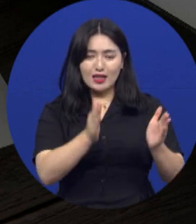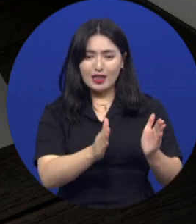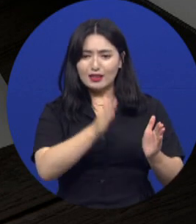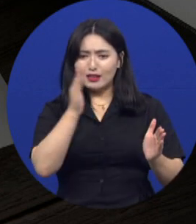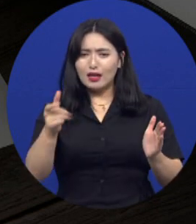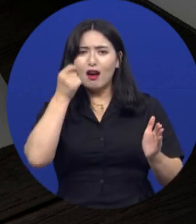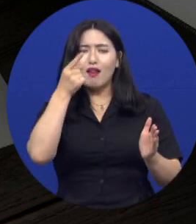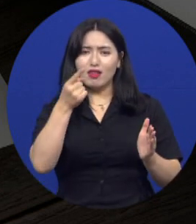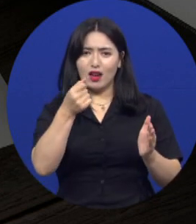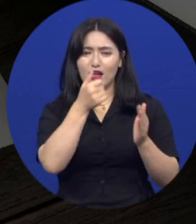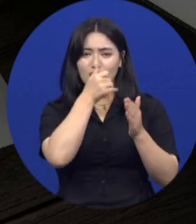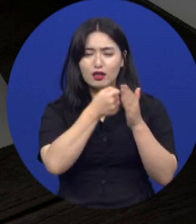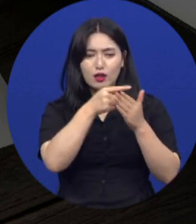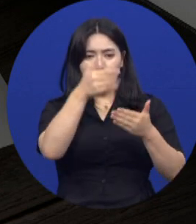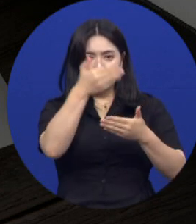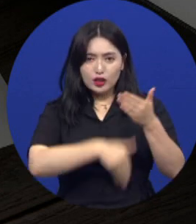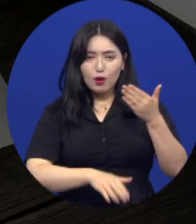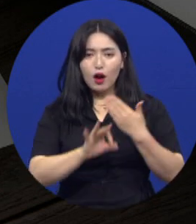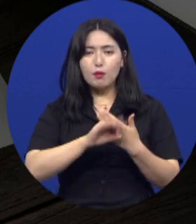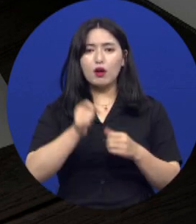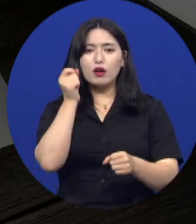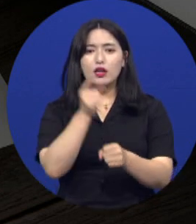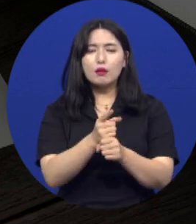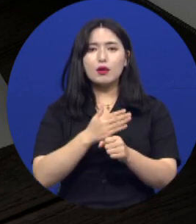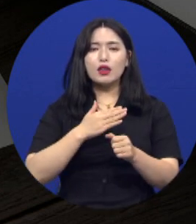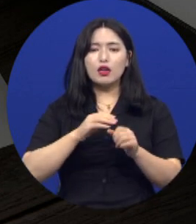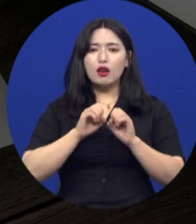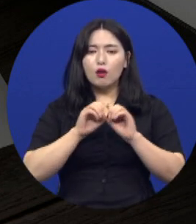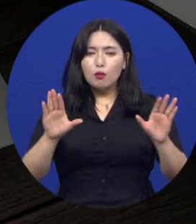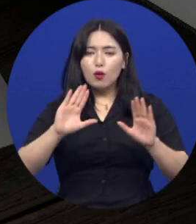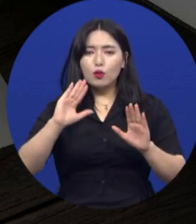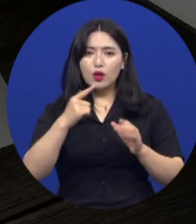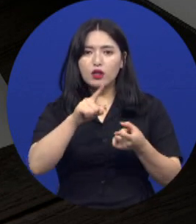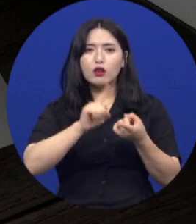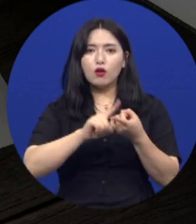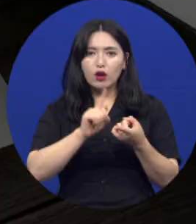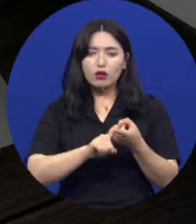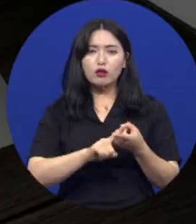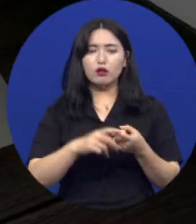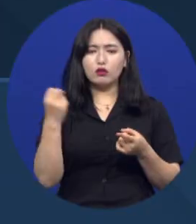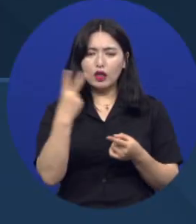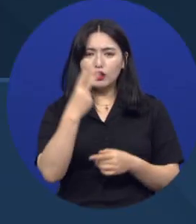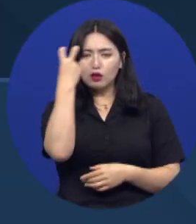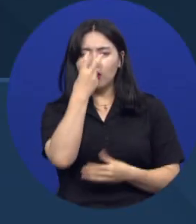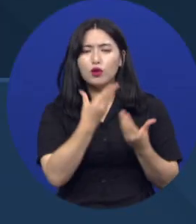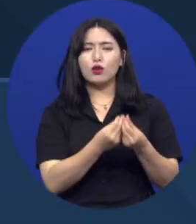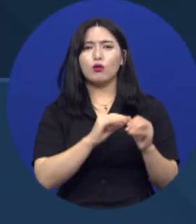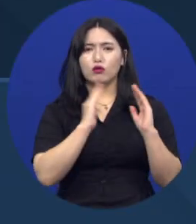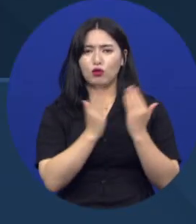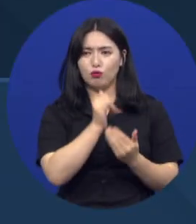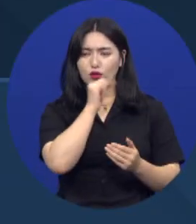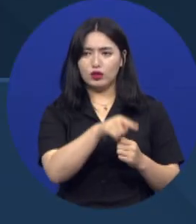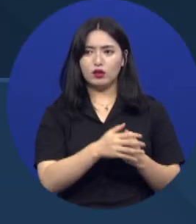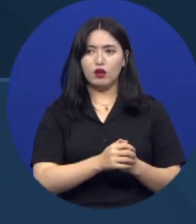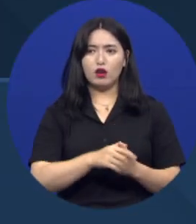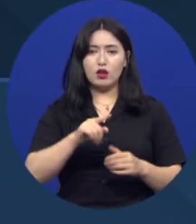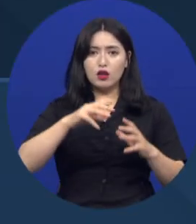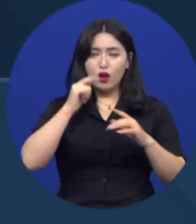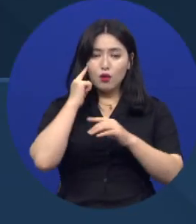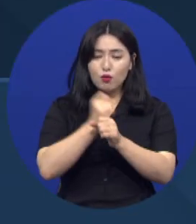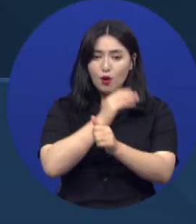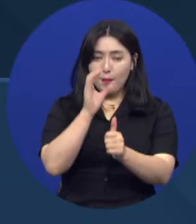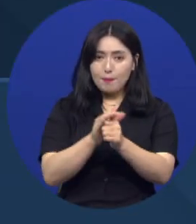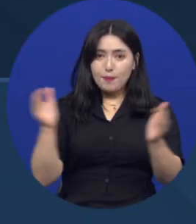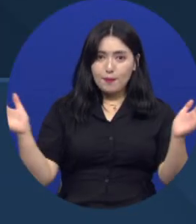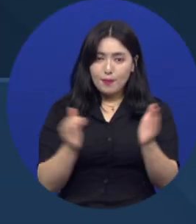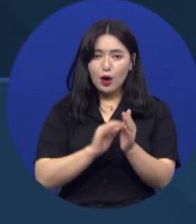것을 제외하면 이미 알려진 내용들을 검토하고 있다는 내용이 전부입니다. 앞으로 이제 용역이 완료되어진다라면